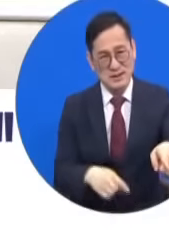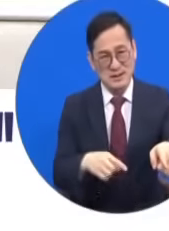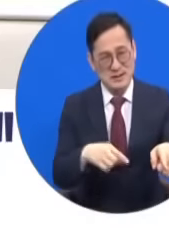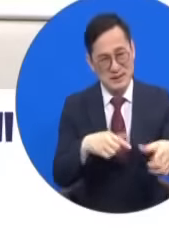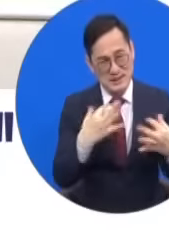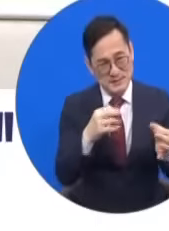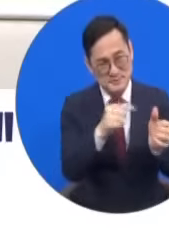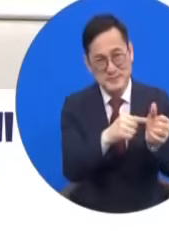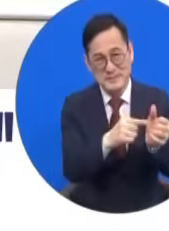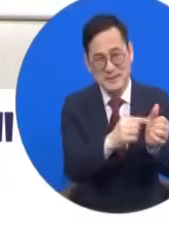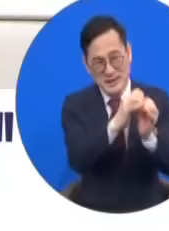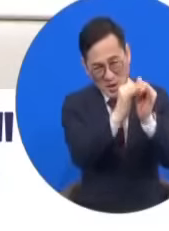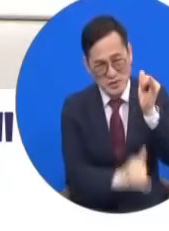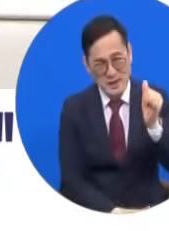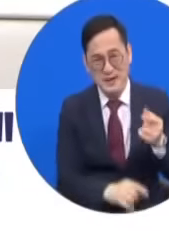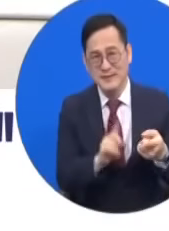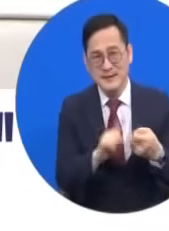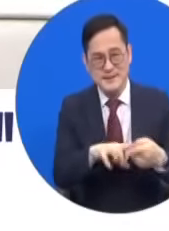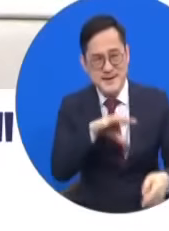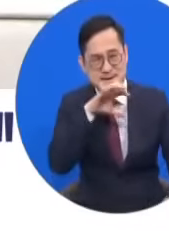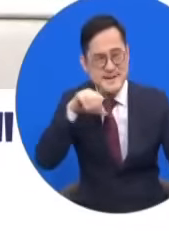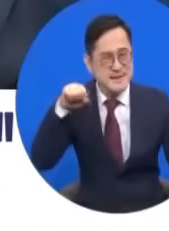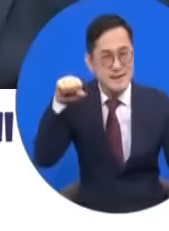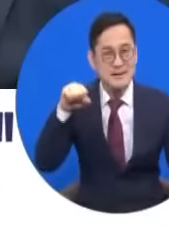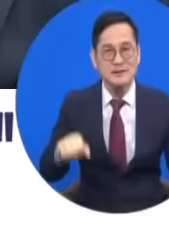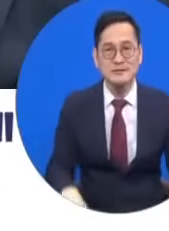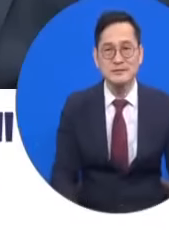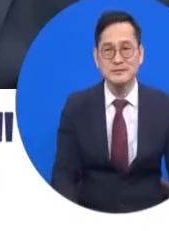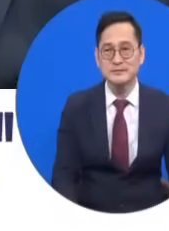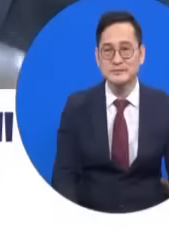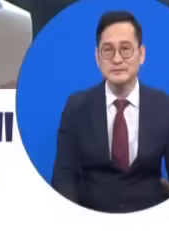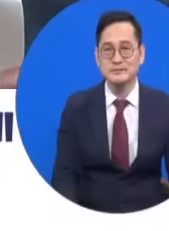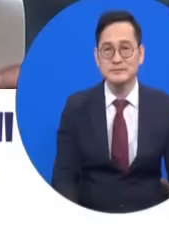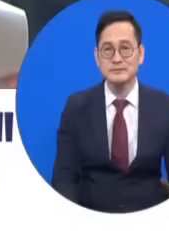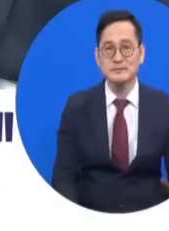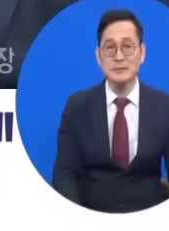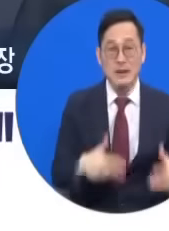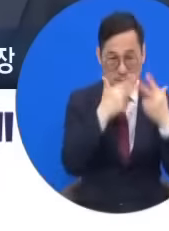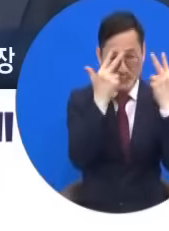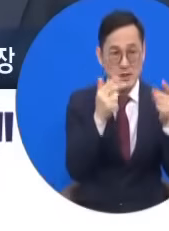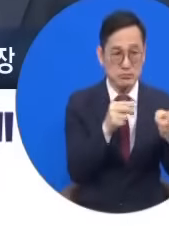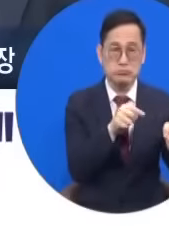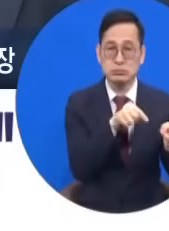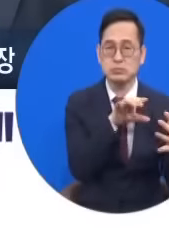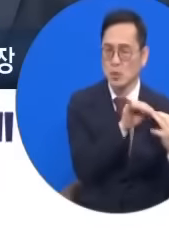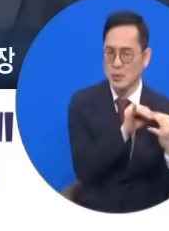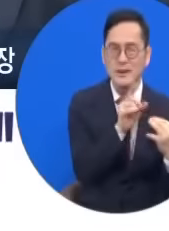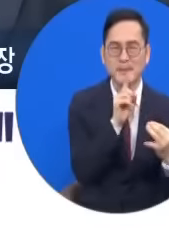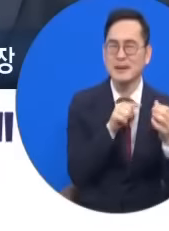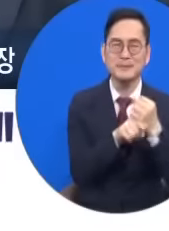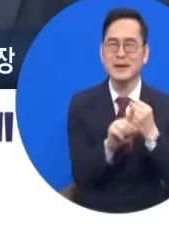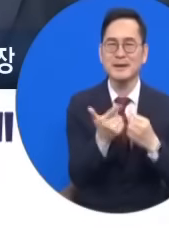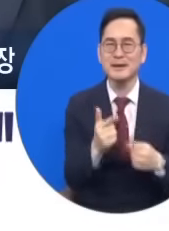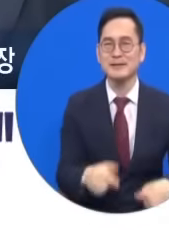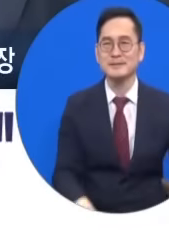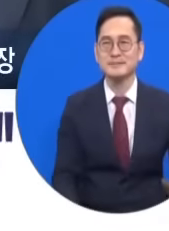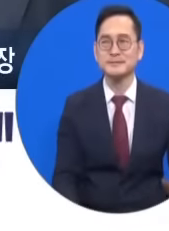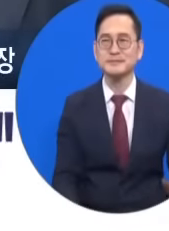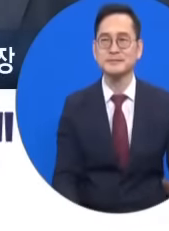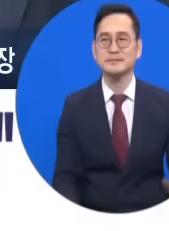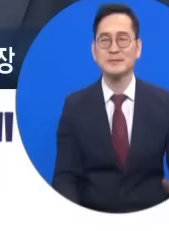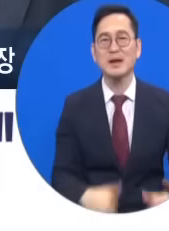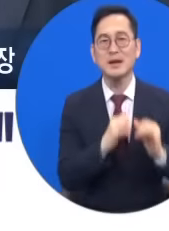역사적 사실이다, 공감한다 이런 내용은 아니었죠. 다만 이제 이 김알란 총장의 친일 행적 이런 부분에 대한